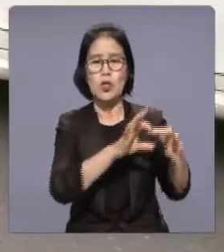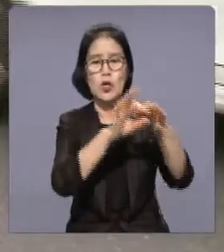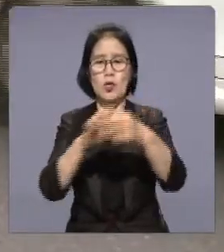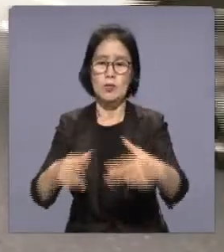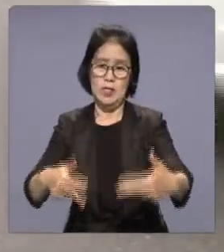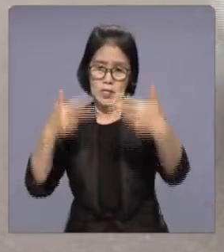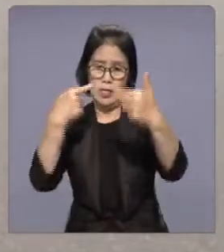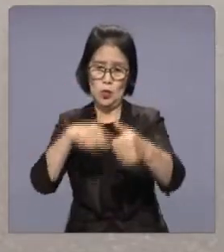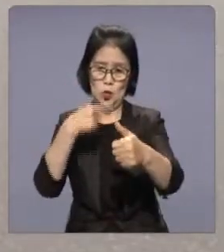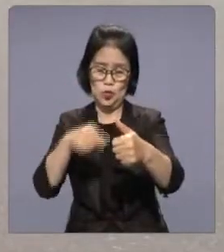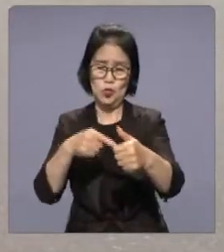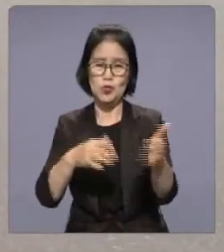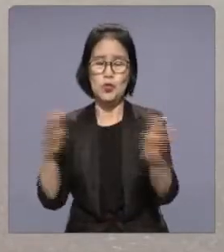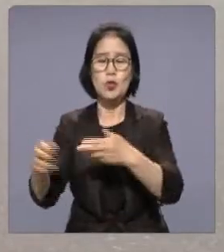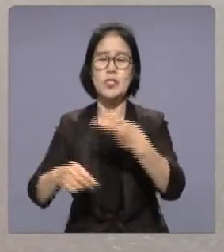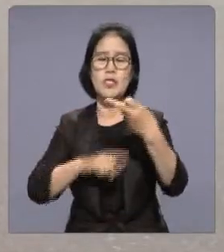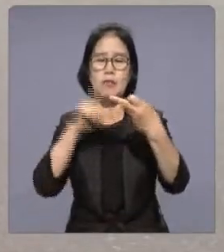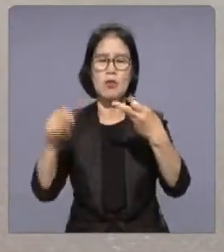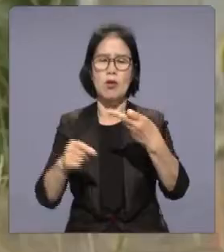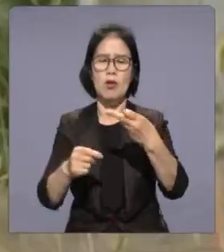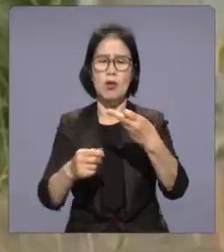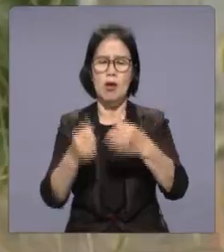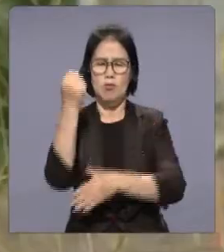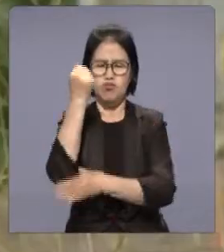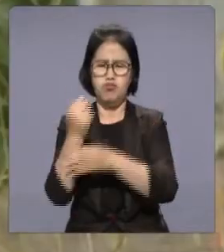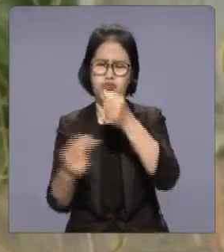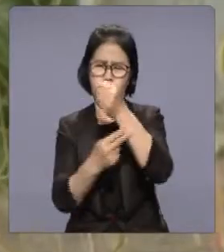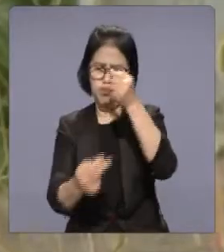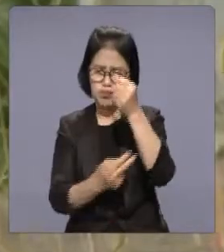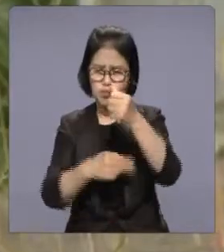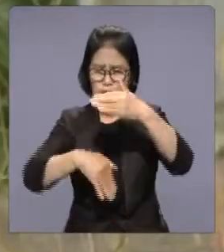시스템을, 12월엔 노후 교량과 지하차도 등